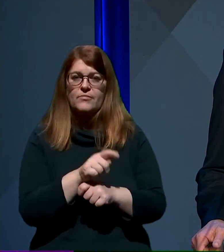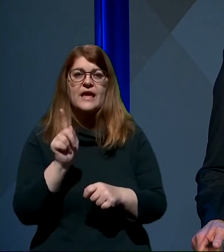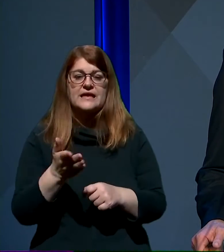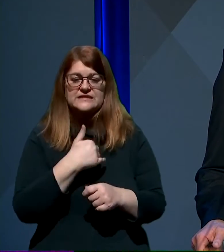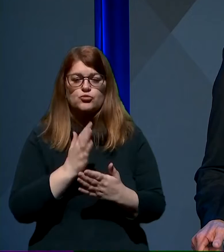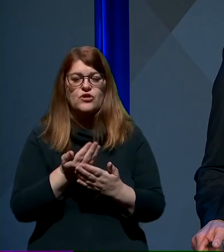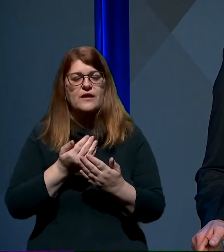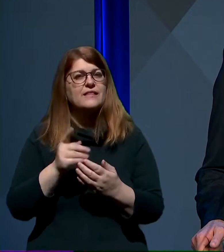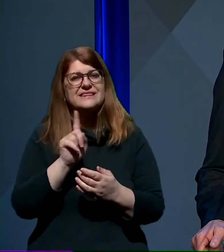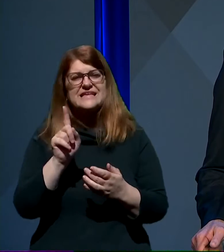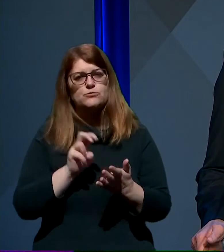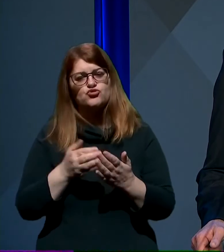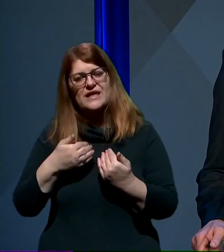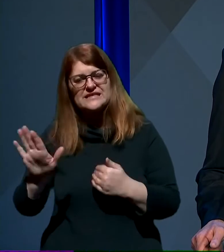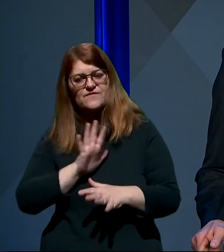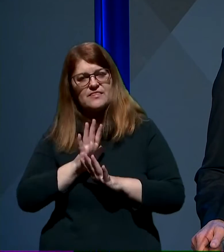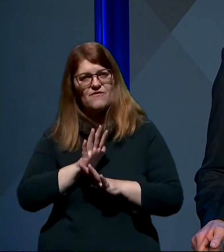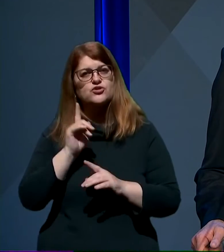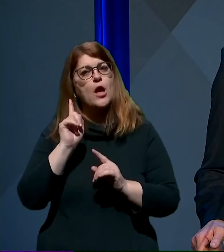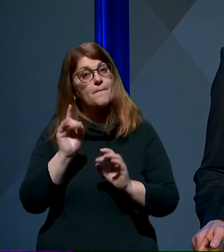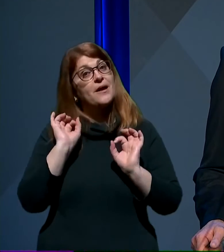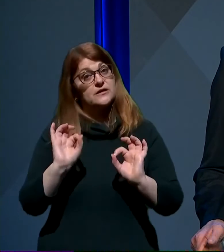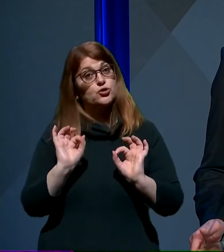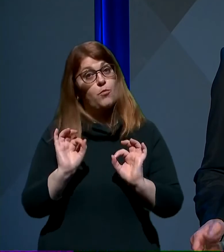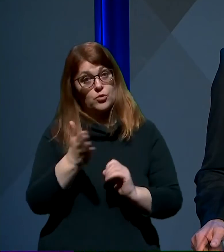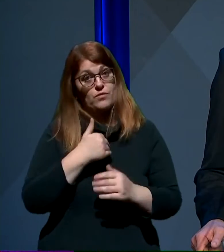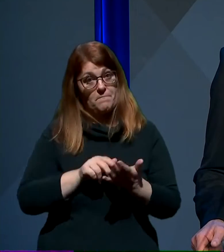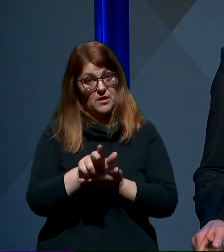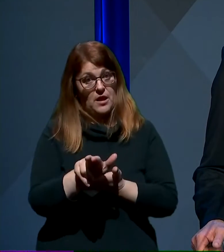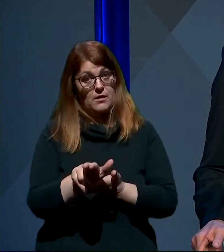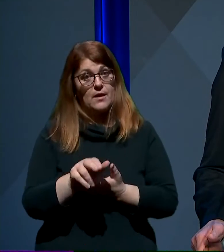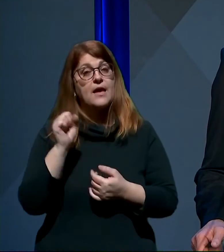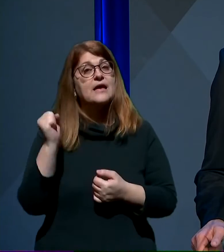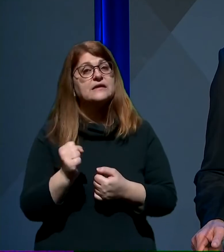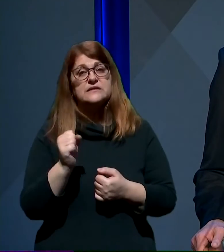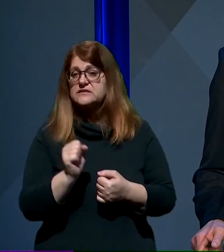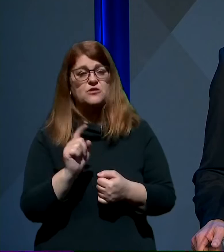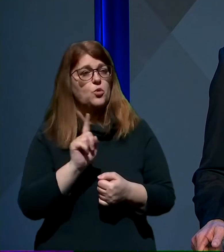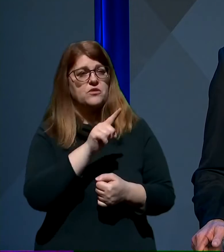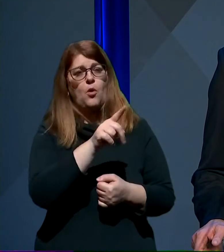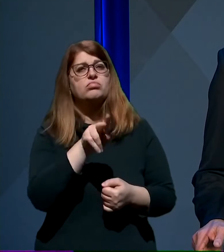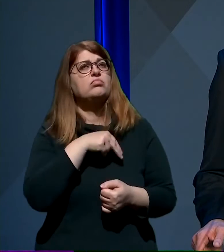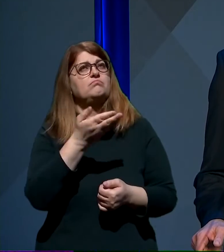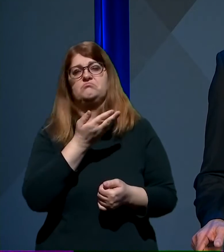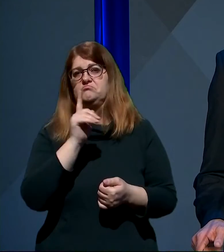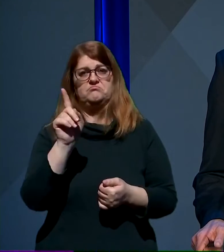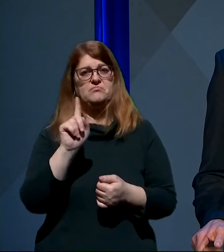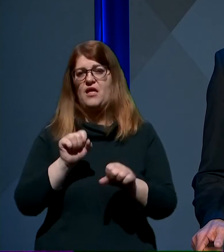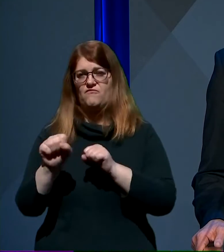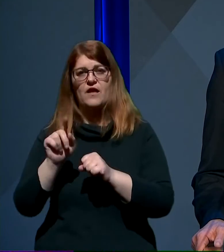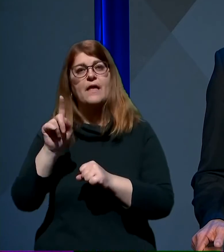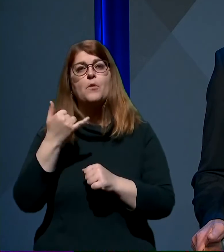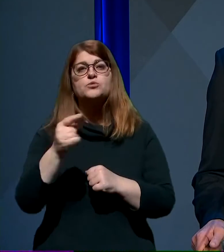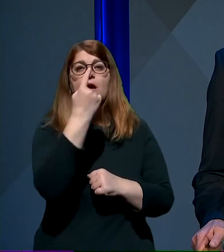izven nevarnosti, vendar smo na dobri poti. Zato nisem zaslužen jaz, niti ta vlada, ampak vsak